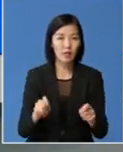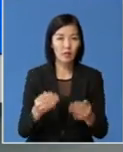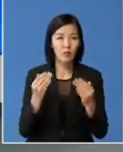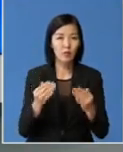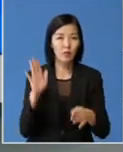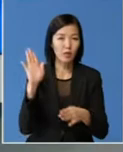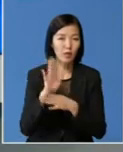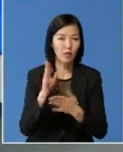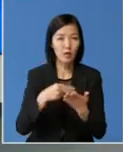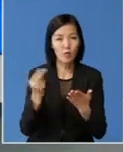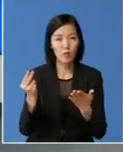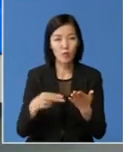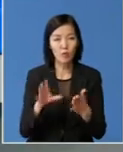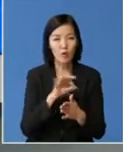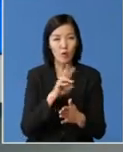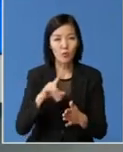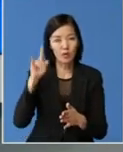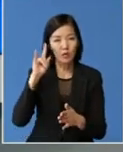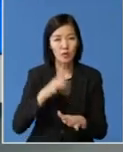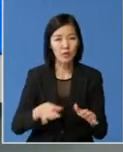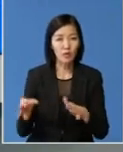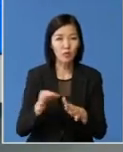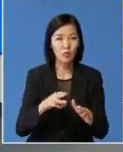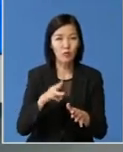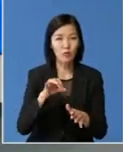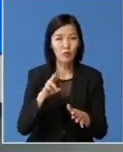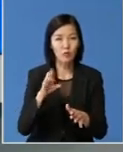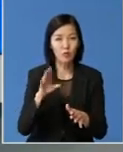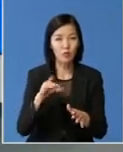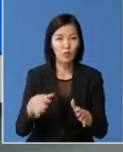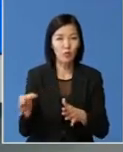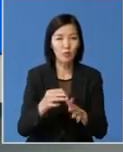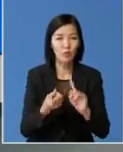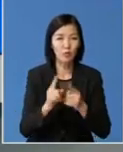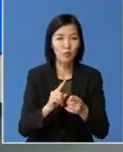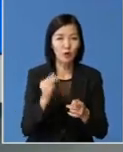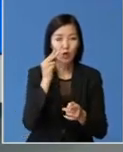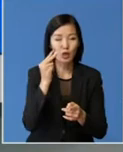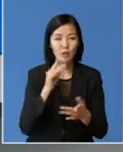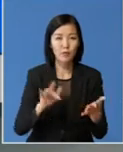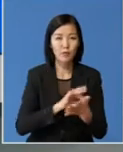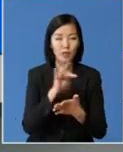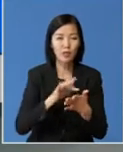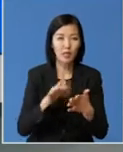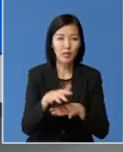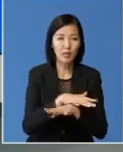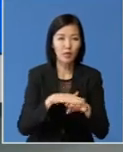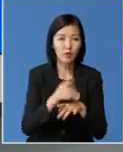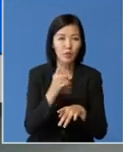жарлыққа қол қойды. Яғни оңтүстік Қазақстан облысының атауы Түркістан облысы болып өзгерді. Ал Шымкент шаһары тұрғындарының саны 1